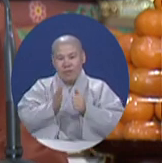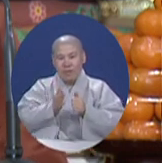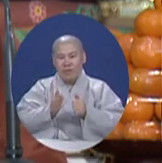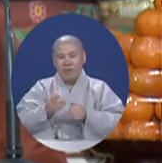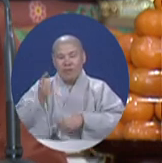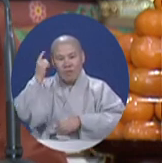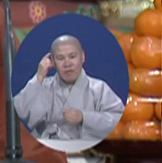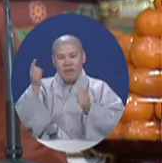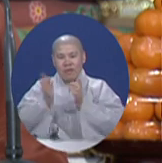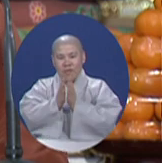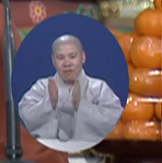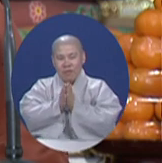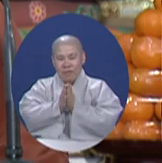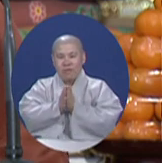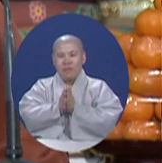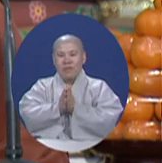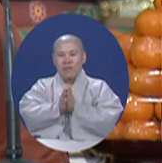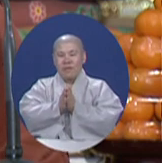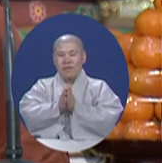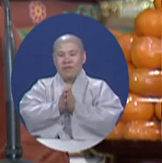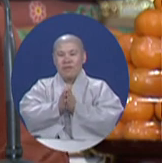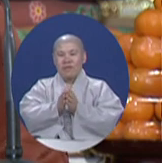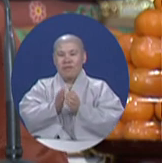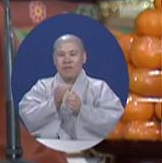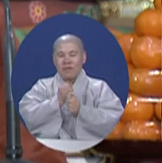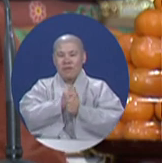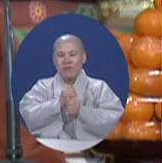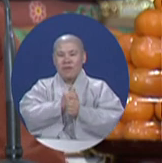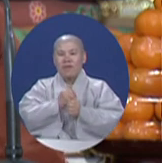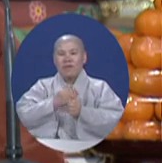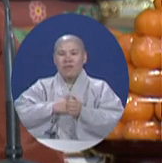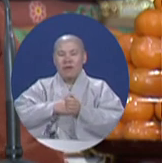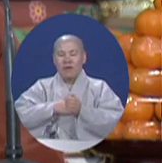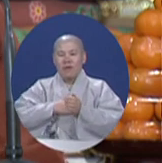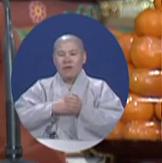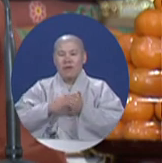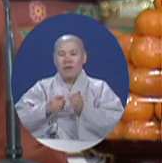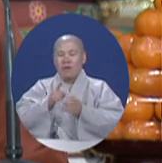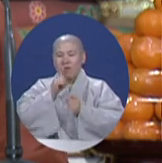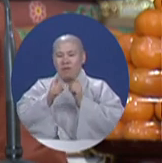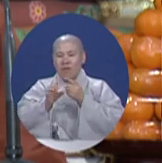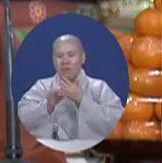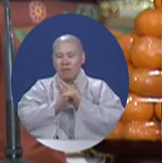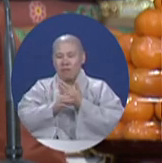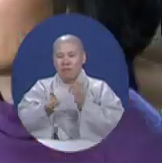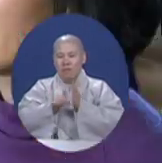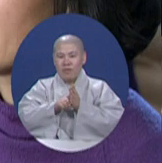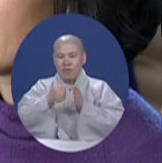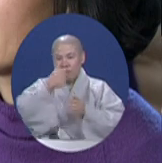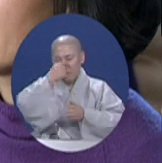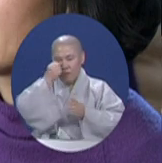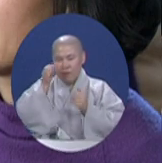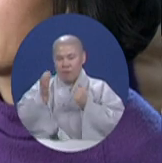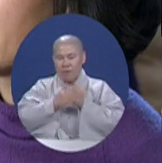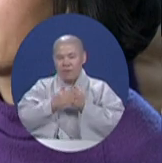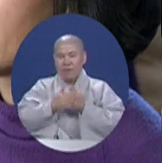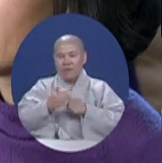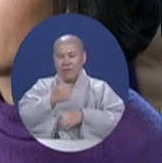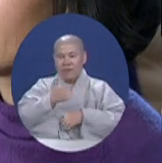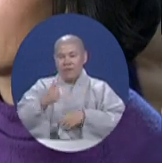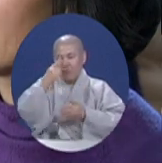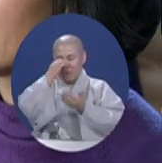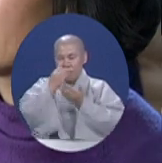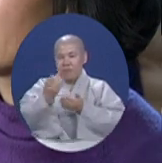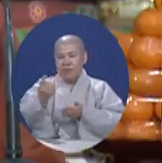하지 그러니까 제가 설명하면 믿음이 덜 갈 거 아닙니까? 이게 경봉 큰 스님 며칠 있다 오셨거든요. 근데 다 모였어요